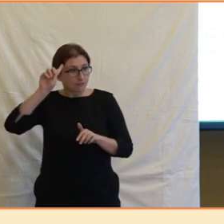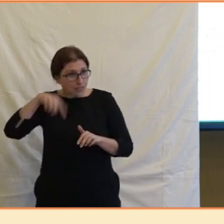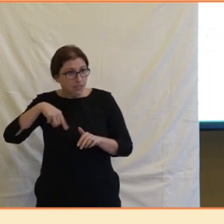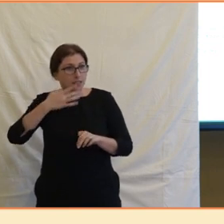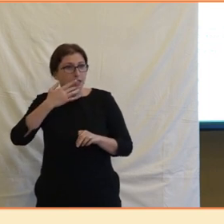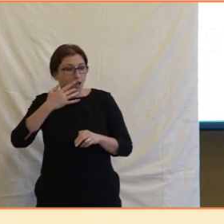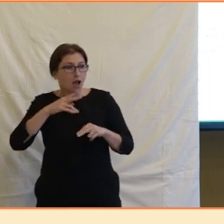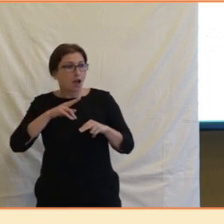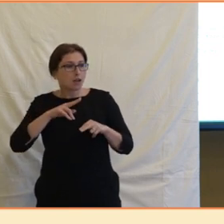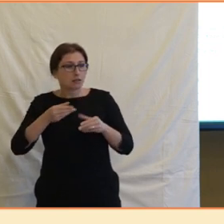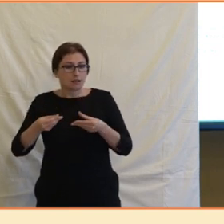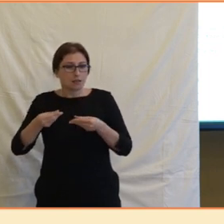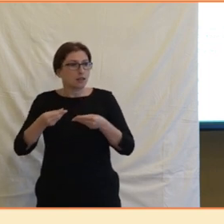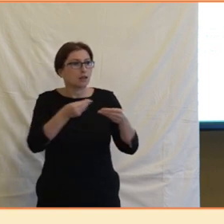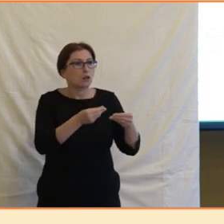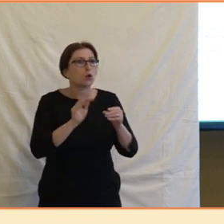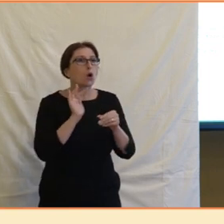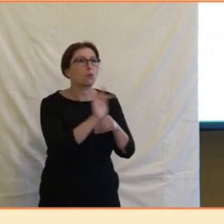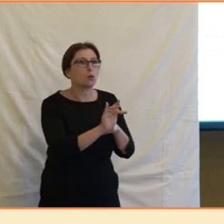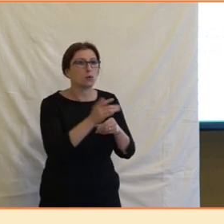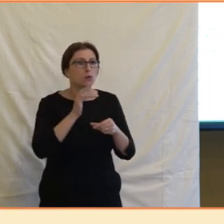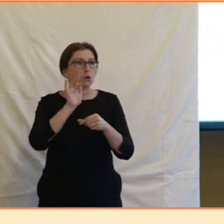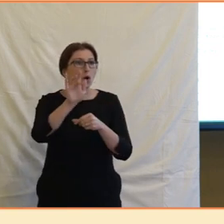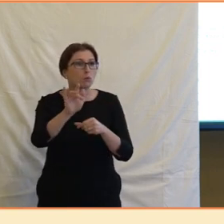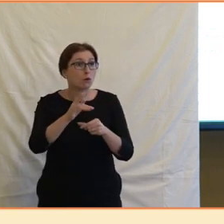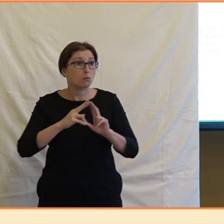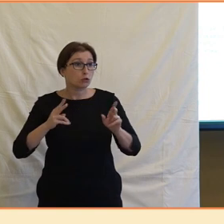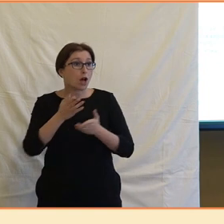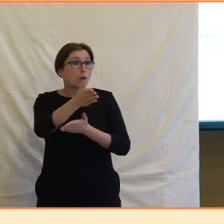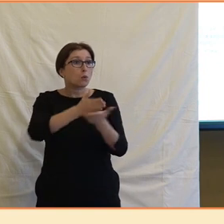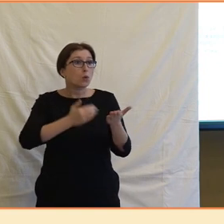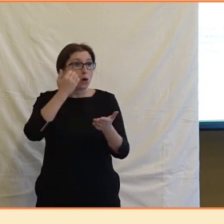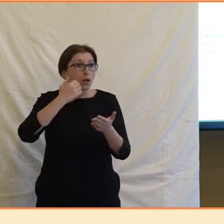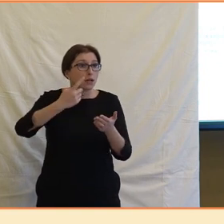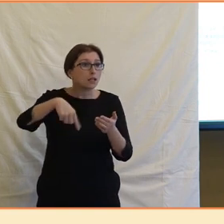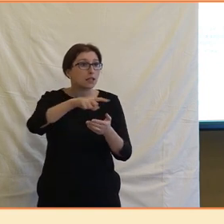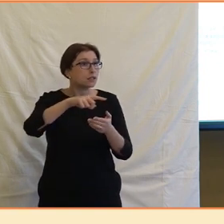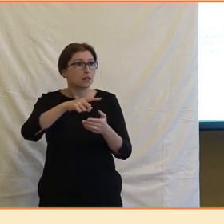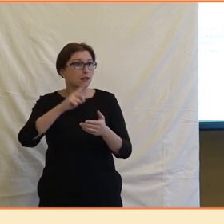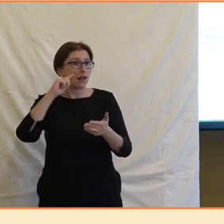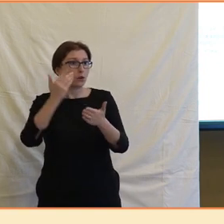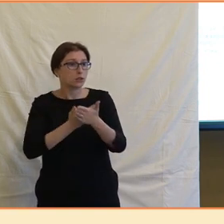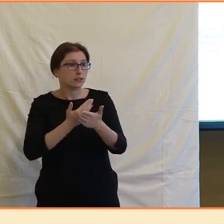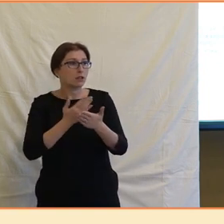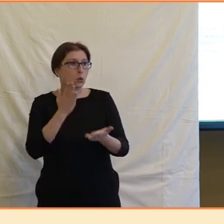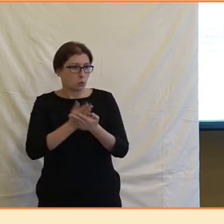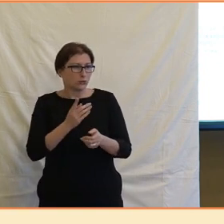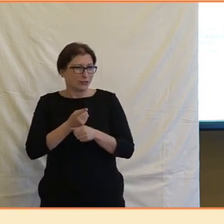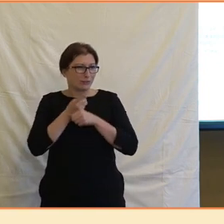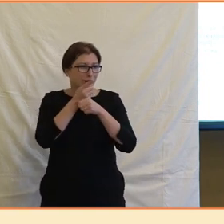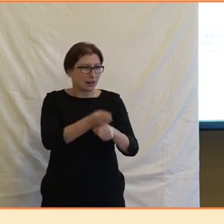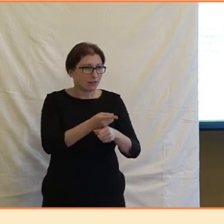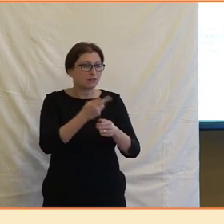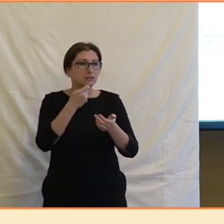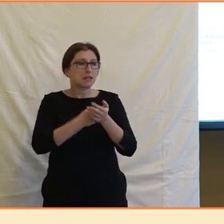jakým způsobem se s tím obsahem zachází a jak tady může ovlivnit jejich vnímání světa a jak může